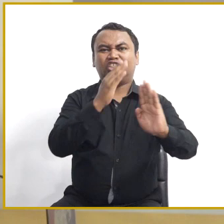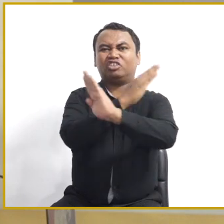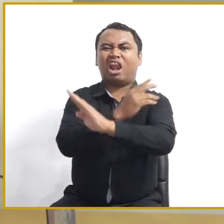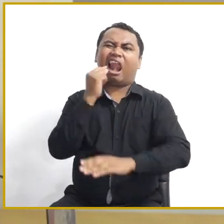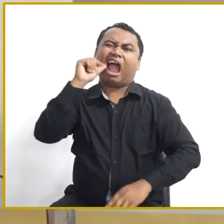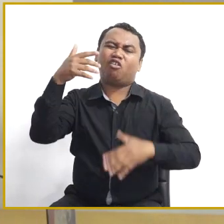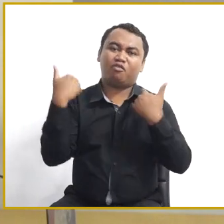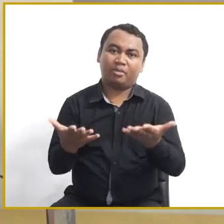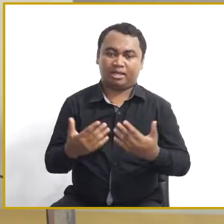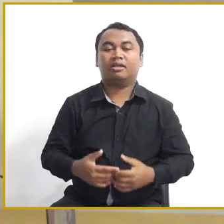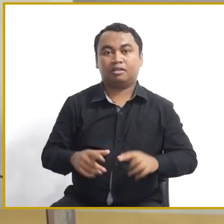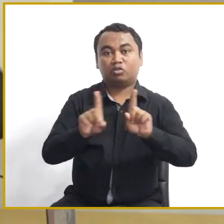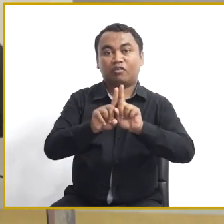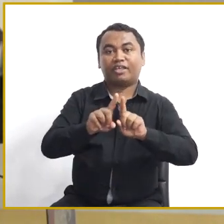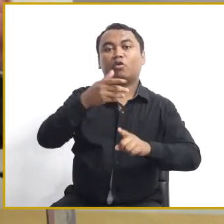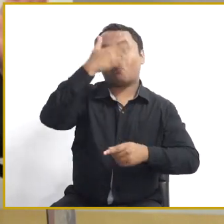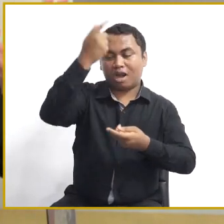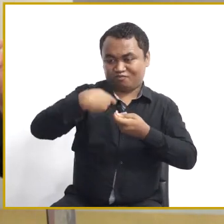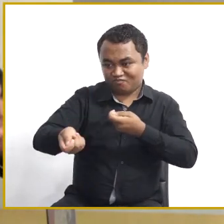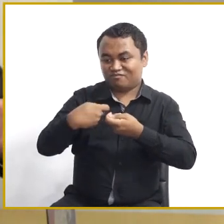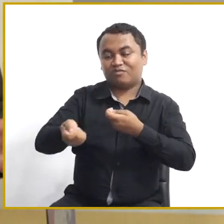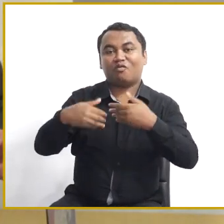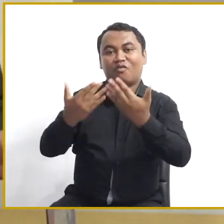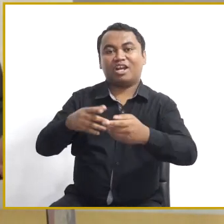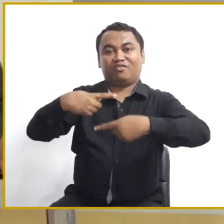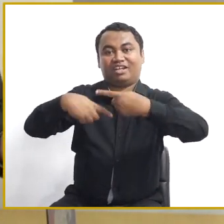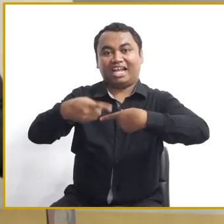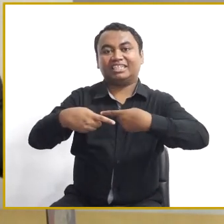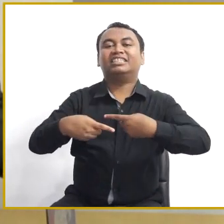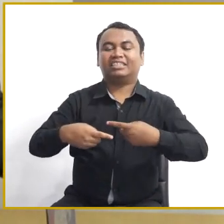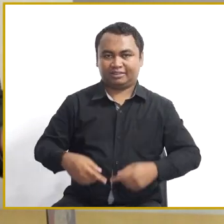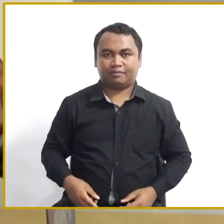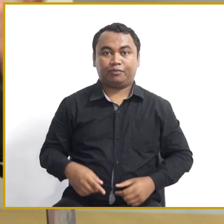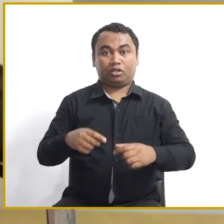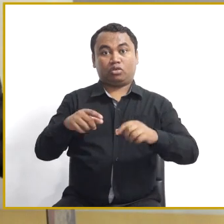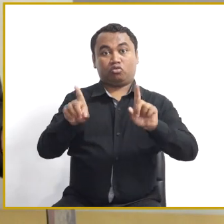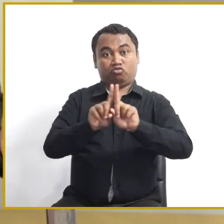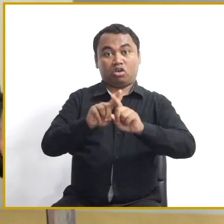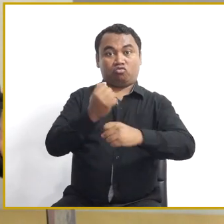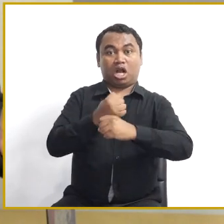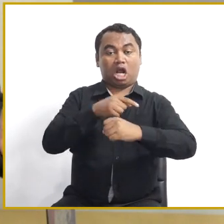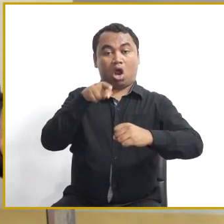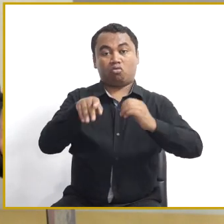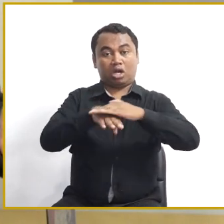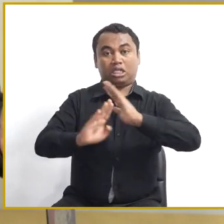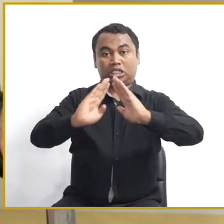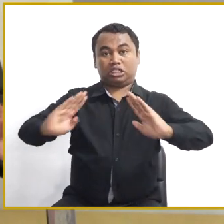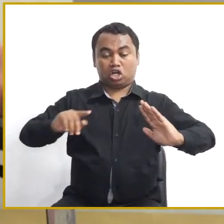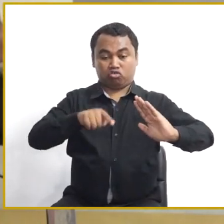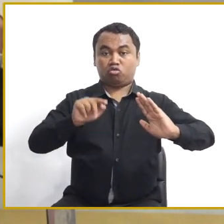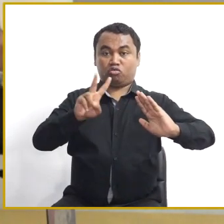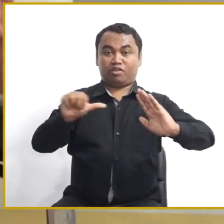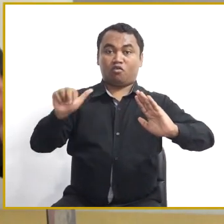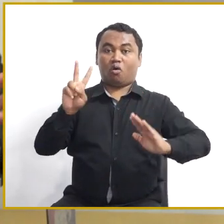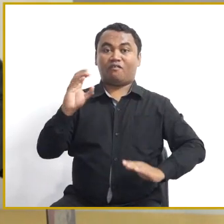35 000 volta fa ny atỳ an-tokantrano zay jiro 12 volta dia efa mazava tsara.